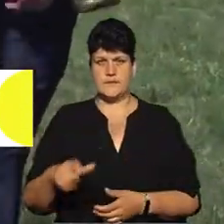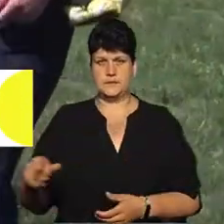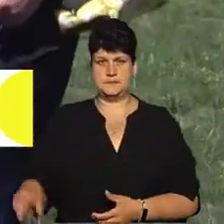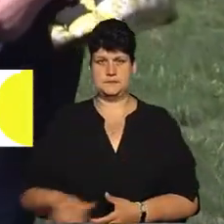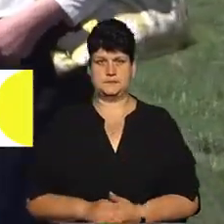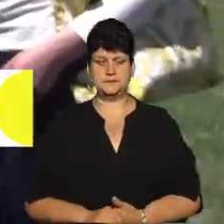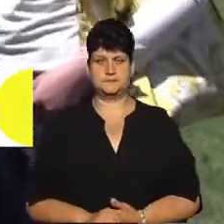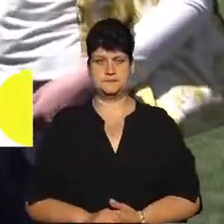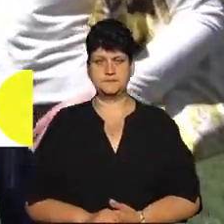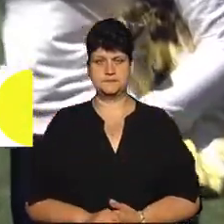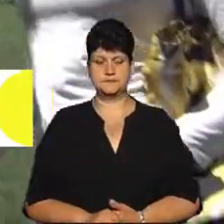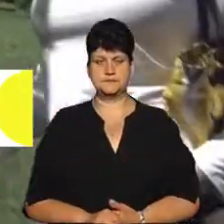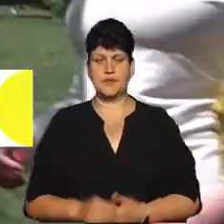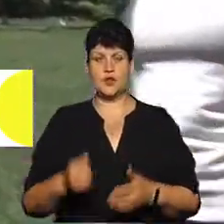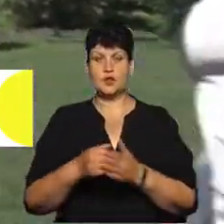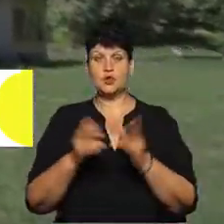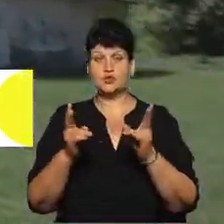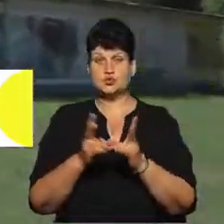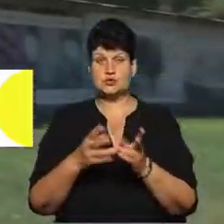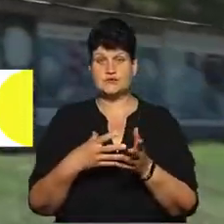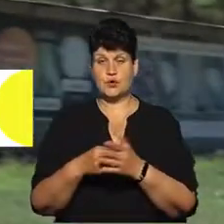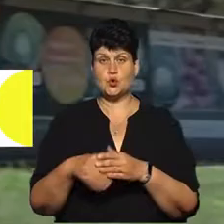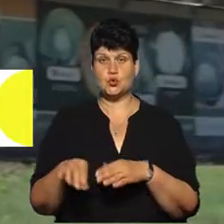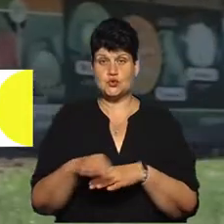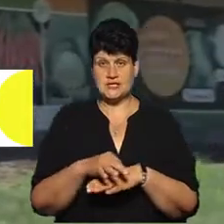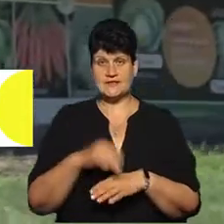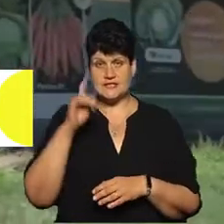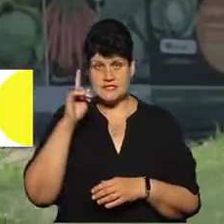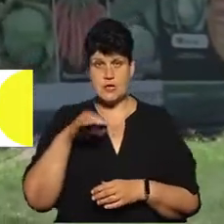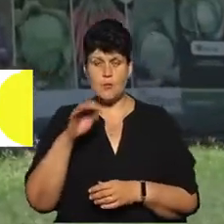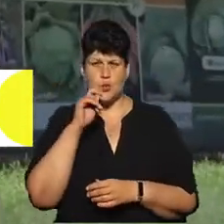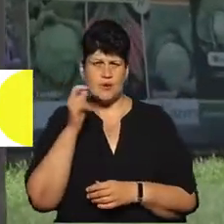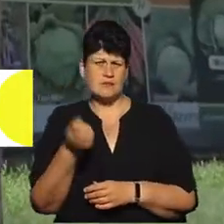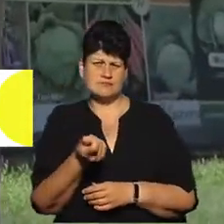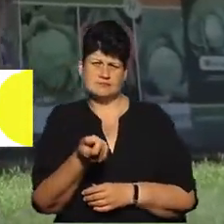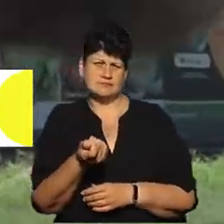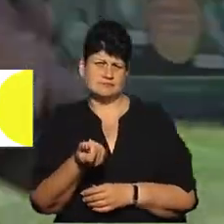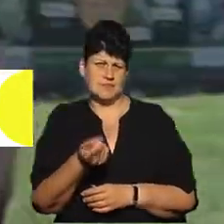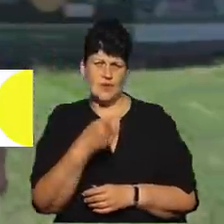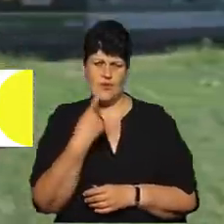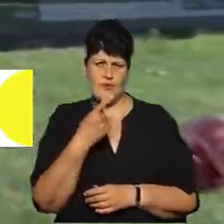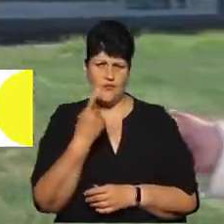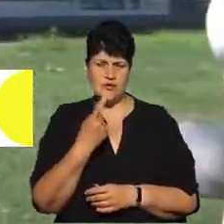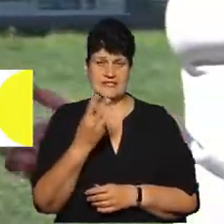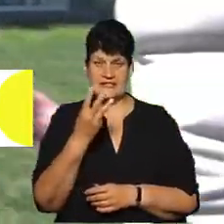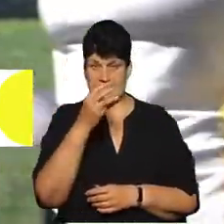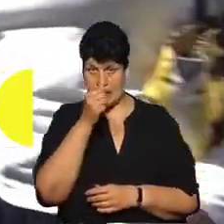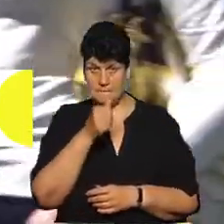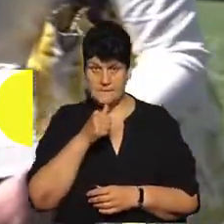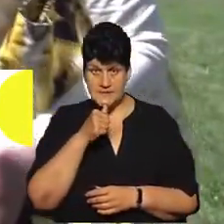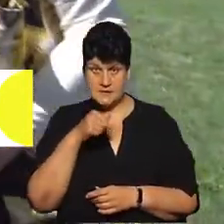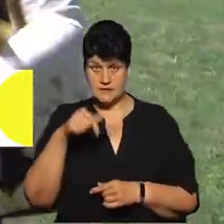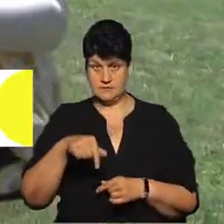До зустрічі зі своєю дружиною Брайан знав про Україну небагато. Розповідає, за 3 місяці на батьківщині коханої